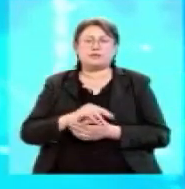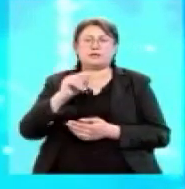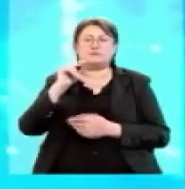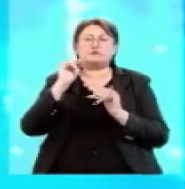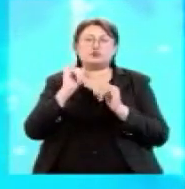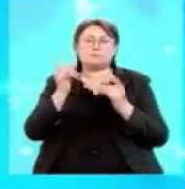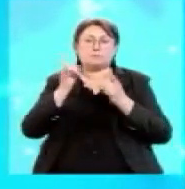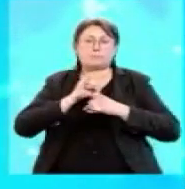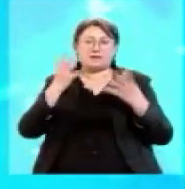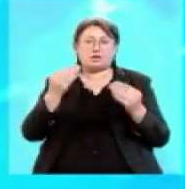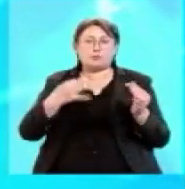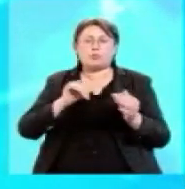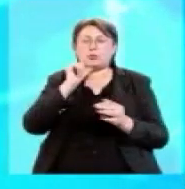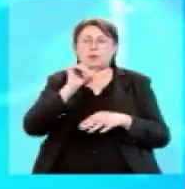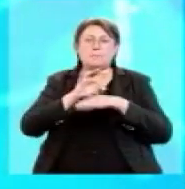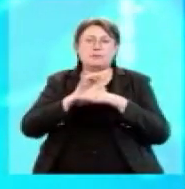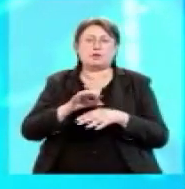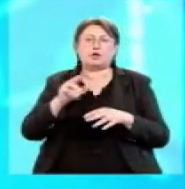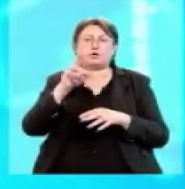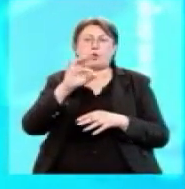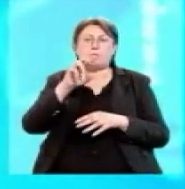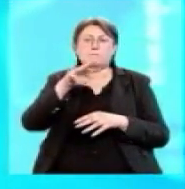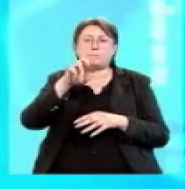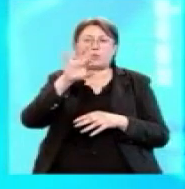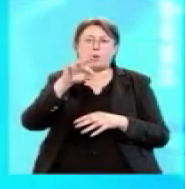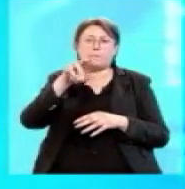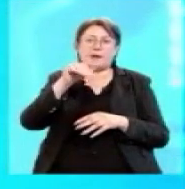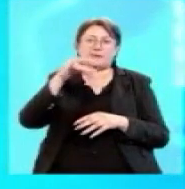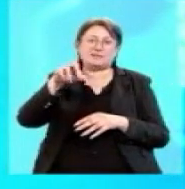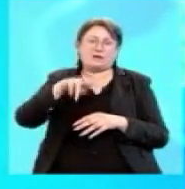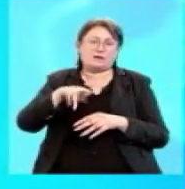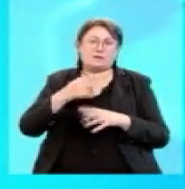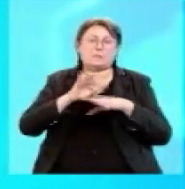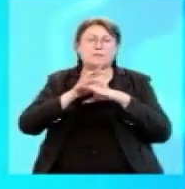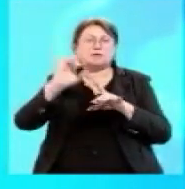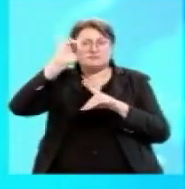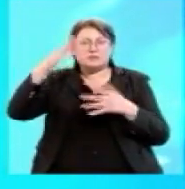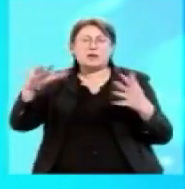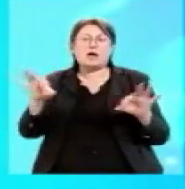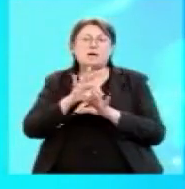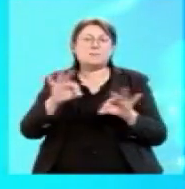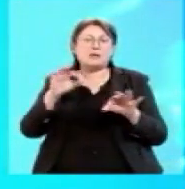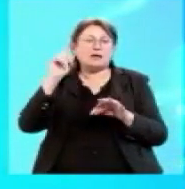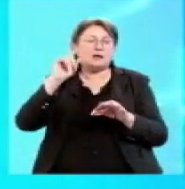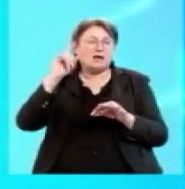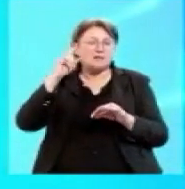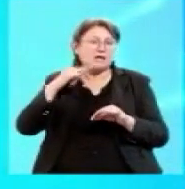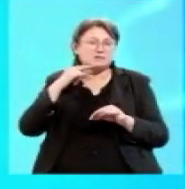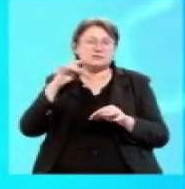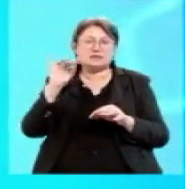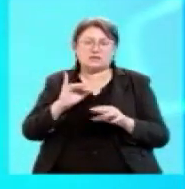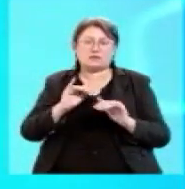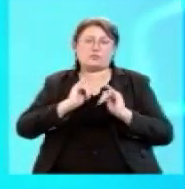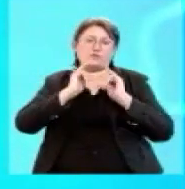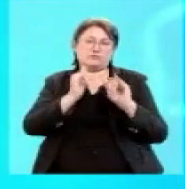честь празднования Дня Домбры в Кустанае провели домбра-пати. Юные музыканты исполнили известные казахские кюи, тем самым отдав